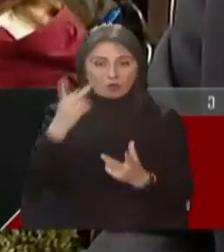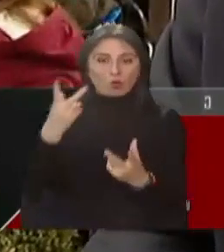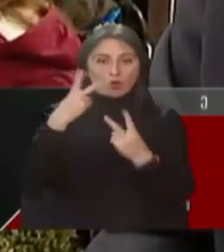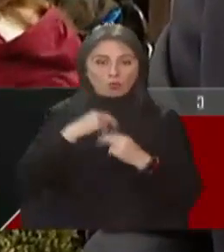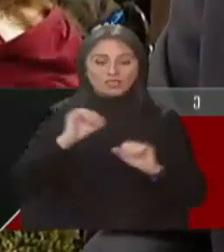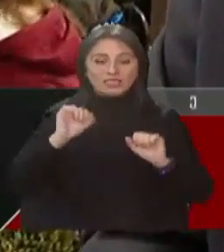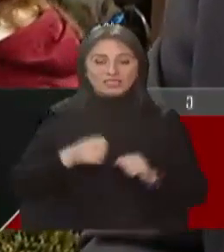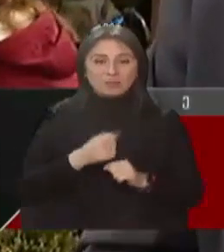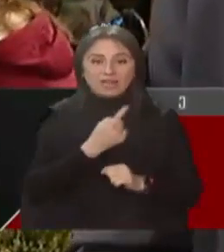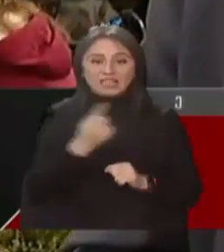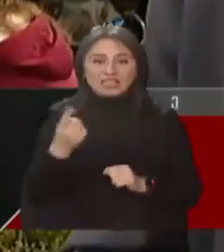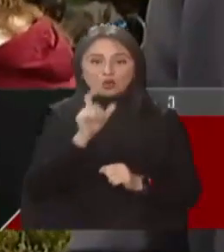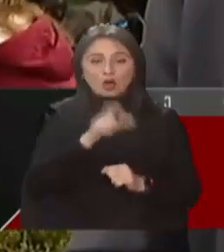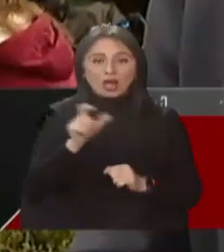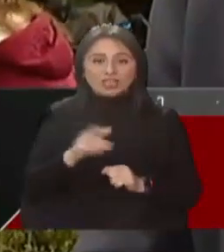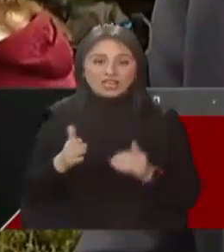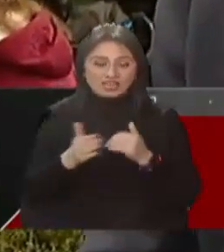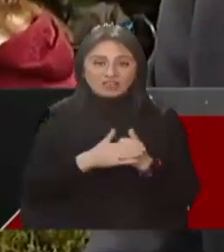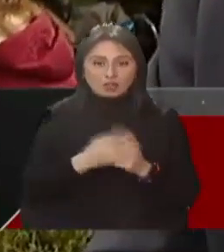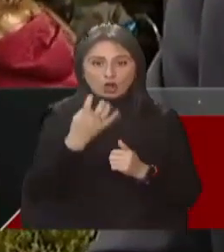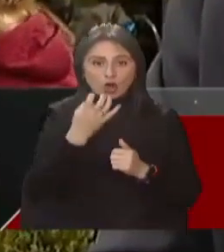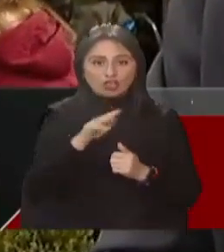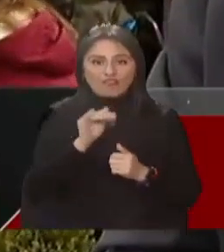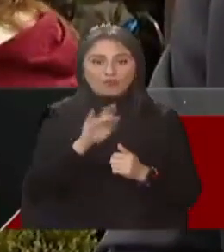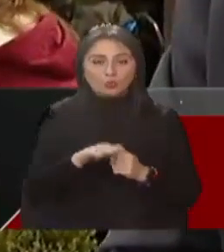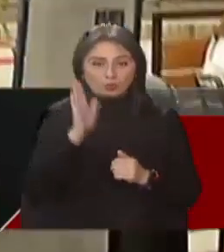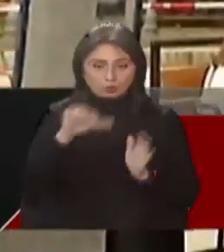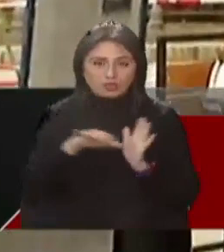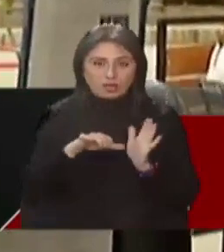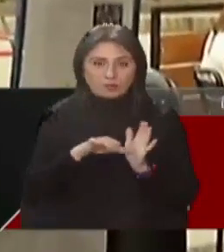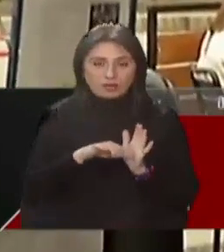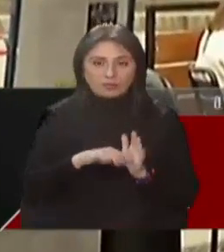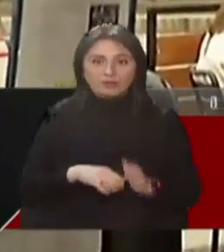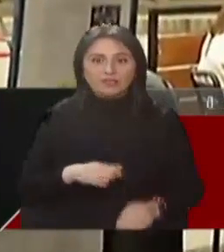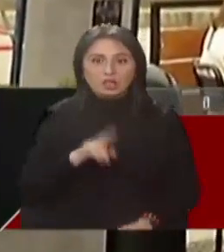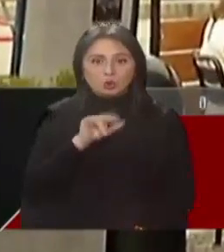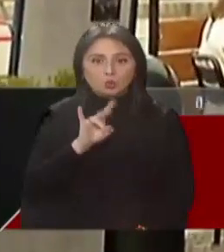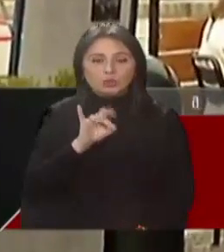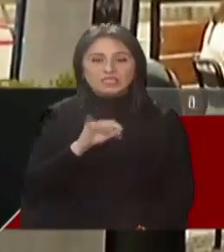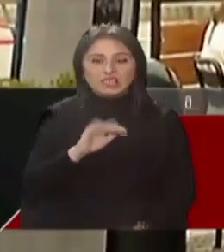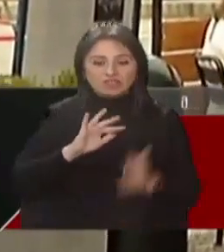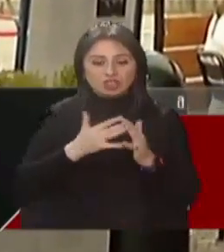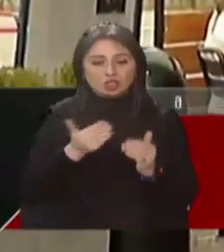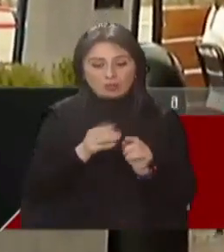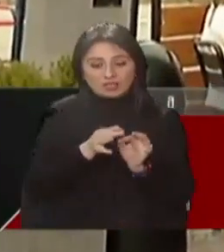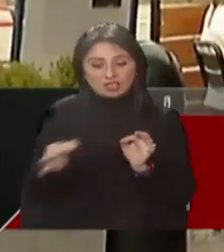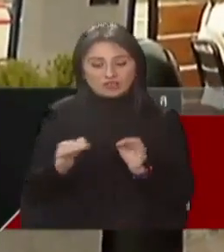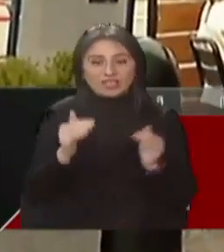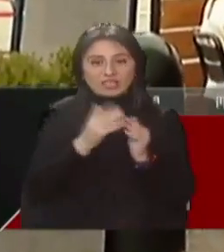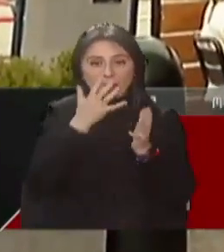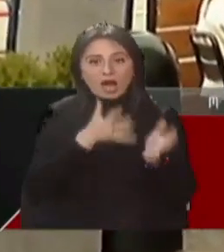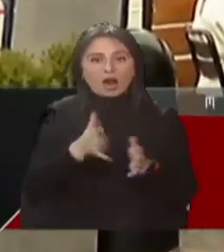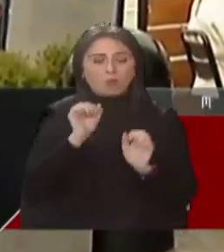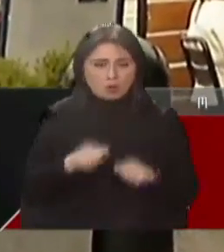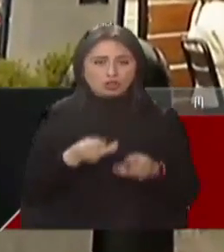რომ ზამთარში თითოეულ მომხმარებელს და ახლობით 400 ფუნტით დაეხმარება. Მე დუსელდორფთან ახლოს სოფლად ვცხოვრობ. Სახლის გათბობა